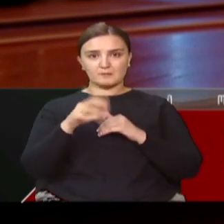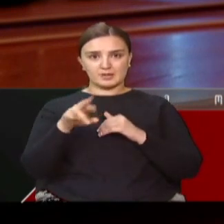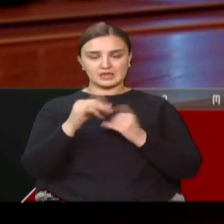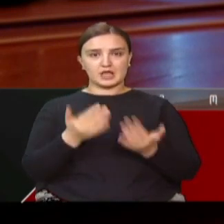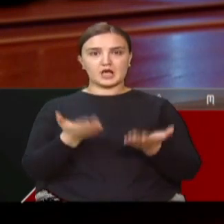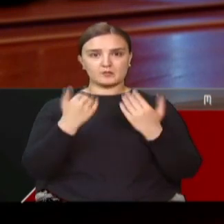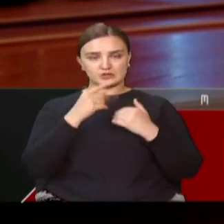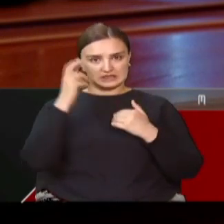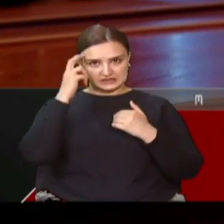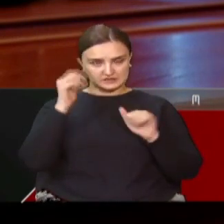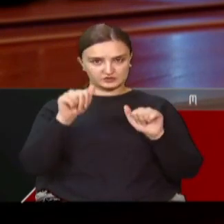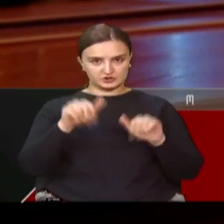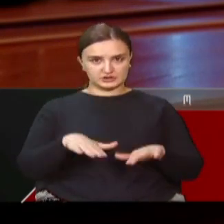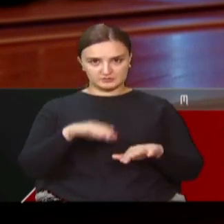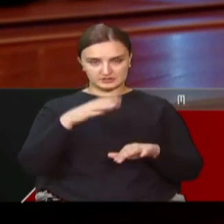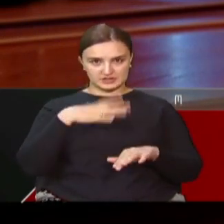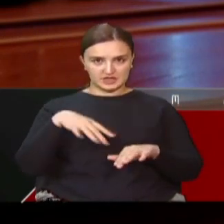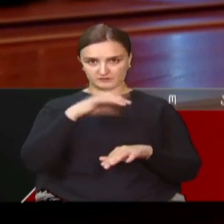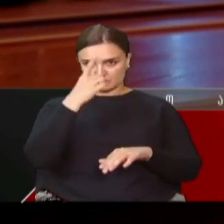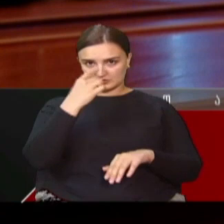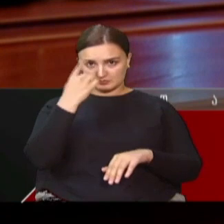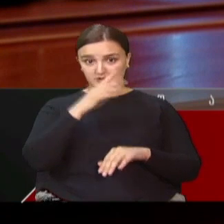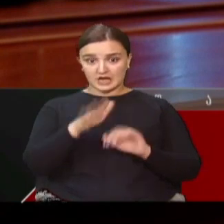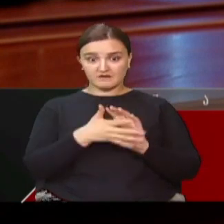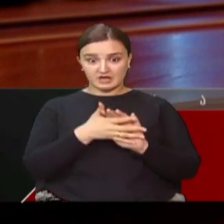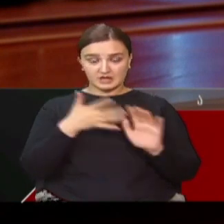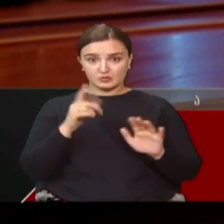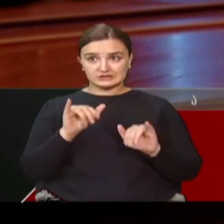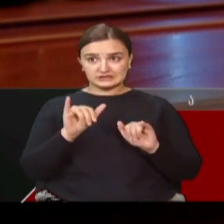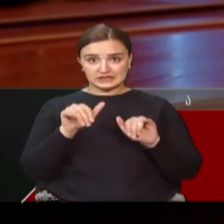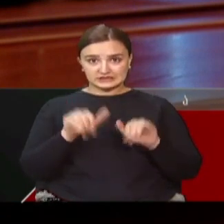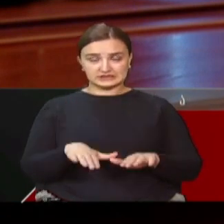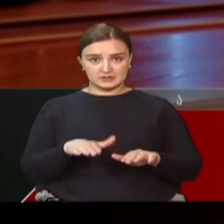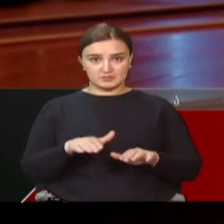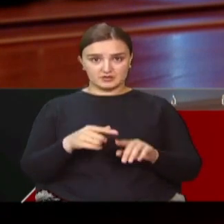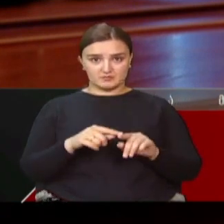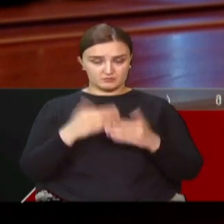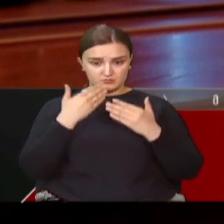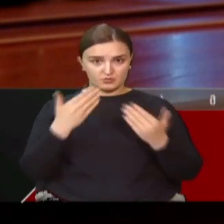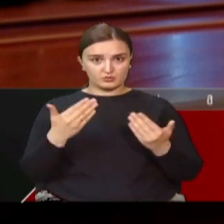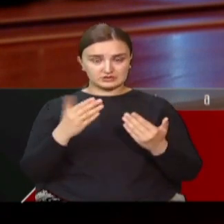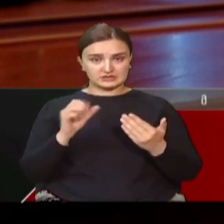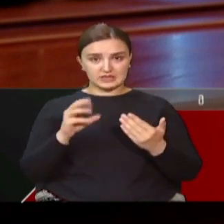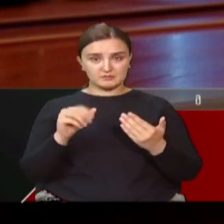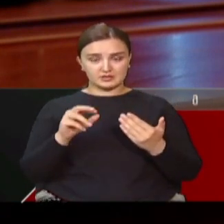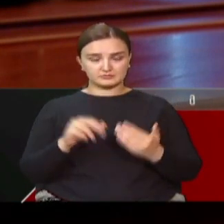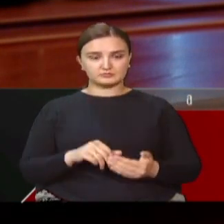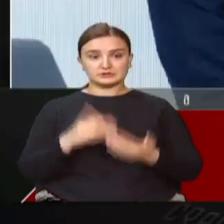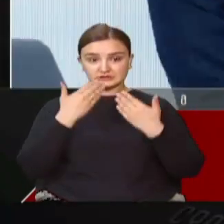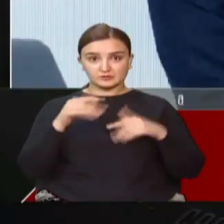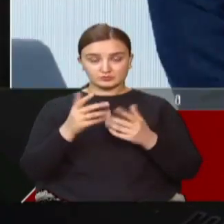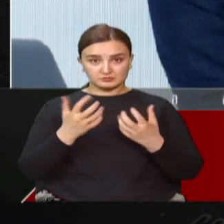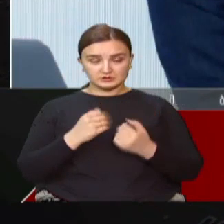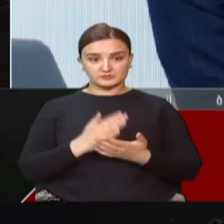გამოდის კიევში წყდება საქართველოს ბედი და მაშინ გაგვაგებინონ საწყდება ეს სტატუსი ბოლო. აგრეს ამადაშვილი ამბობდა. საბოლოოდ მისაღები